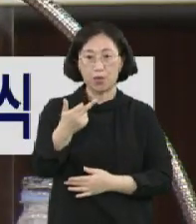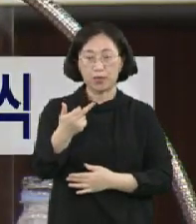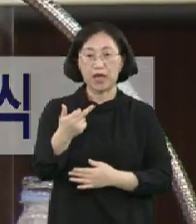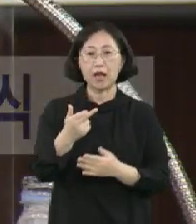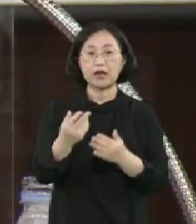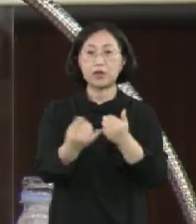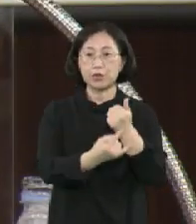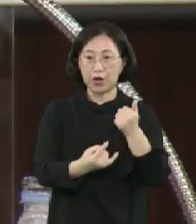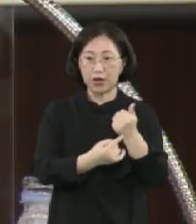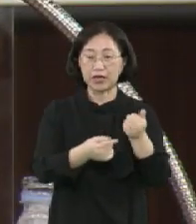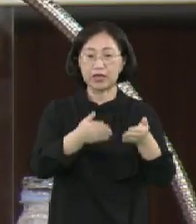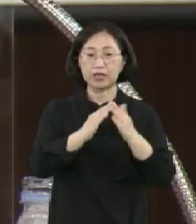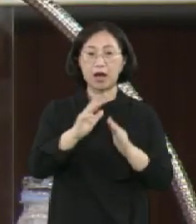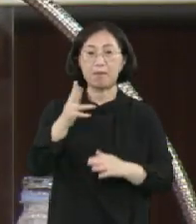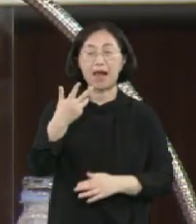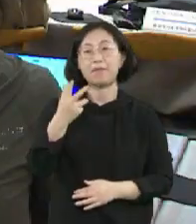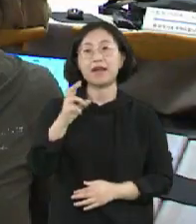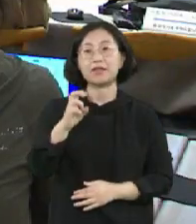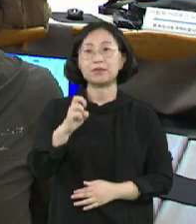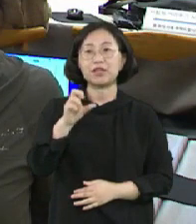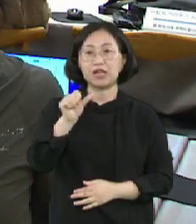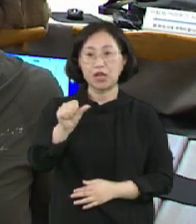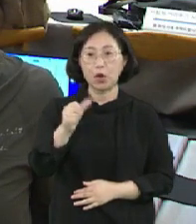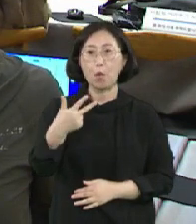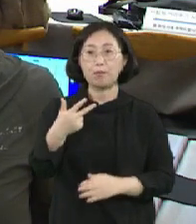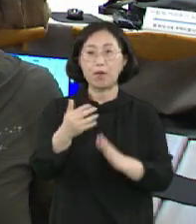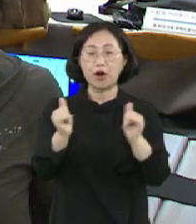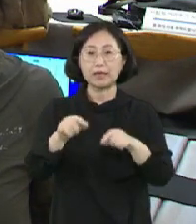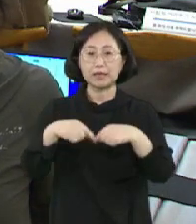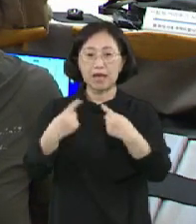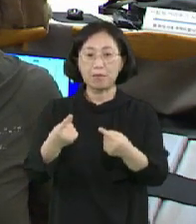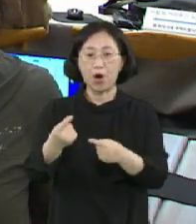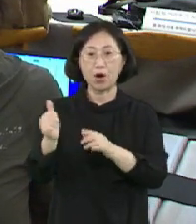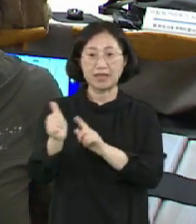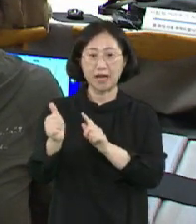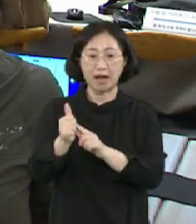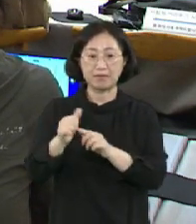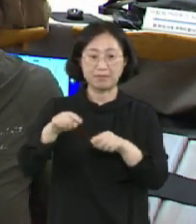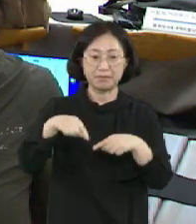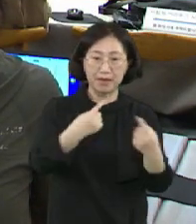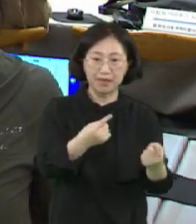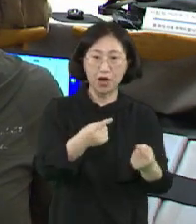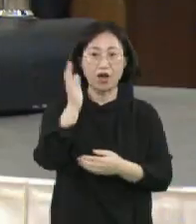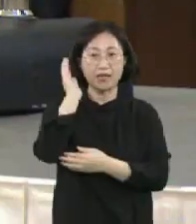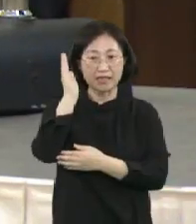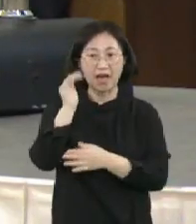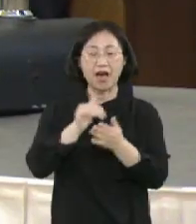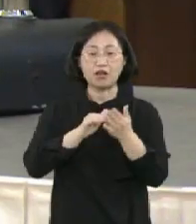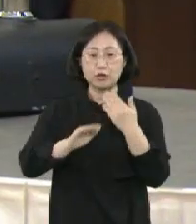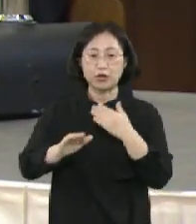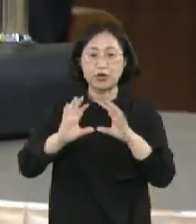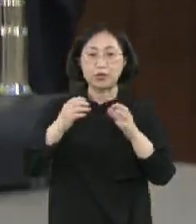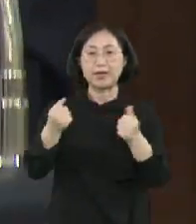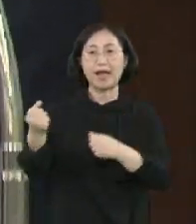구성된 포럼에는 837명이 참여하며 윤 전 총장은 발대식에 참석해 인사말을 한 뒤